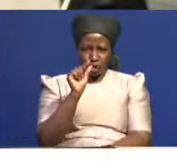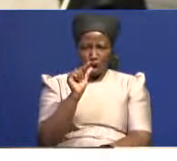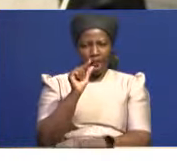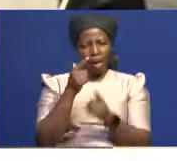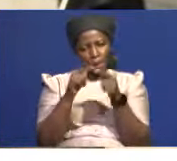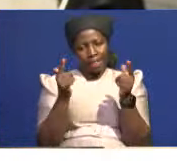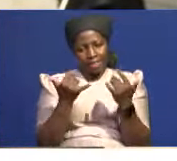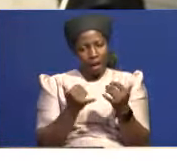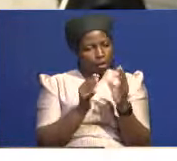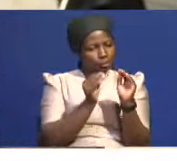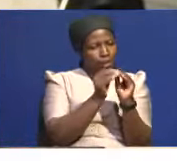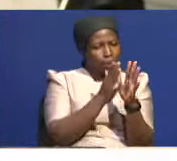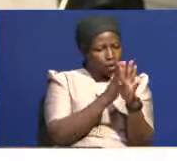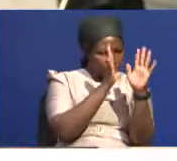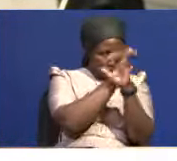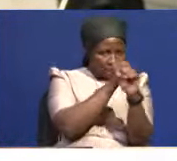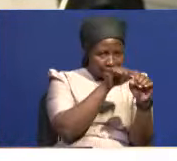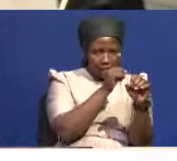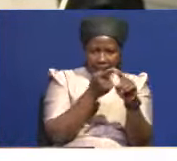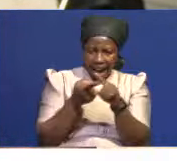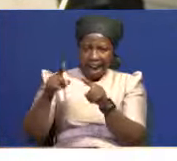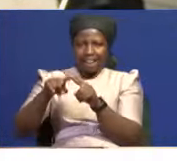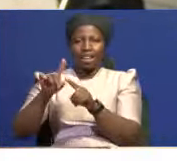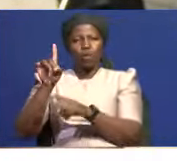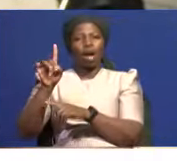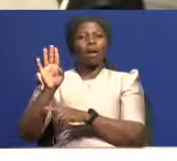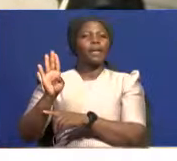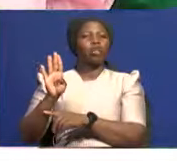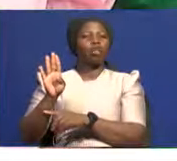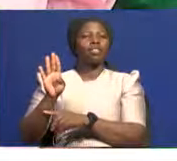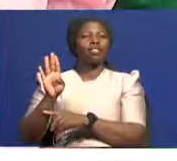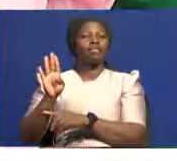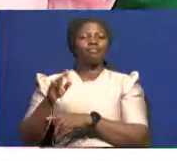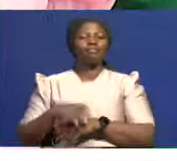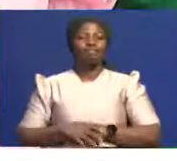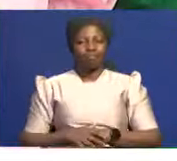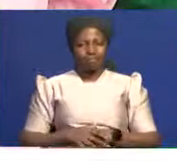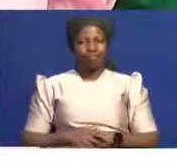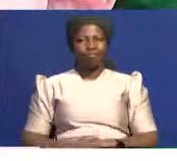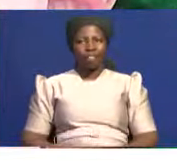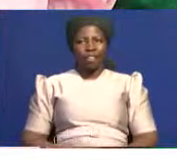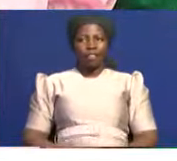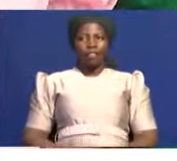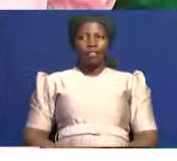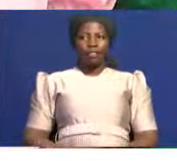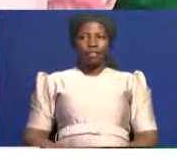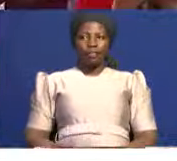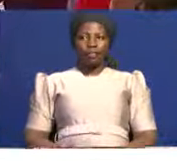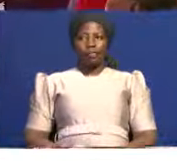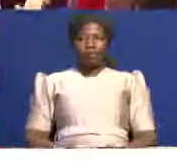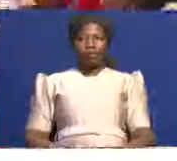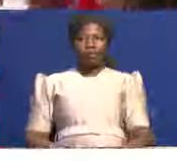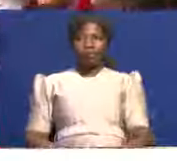na rais. Rais akatuongezea bilioni moja kama wamama. Joseph Ohungu, Dira ya Magwiji.